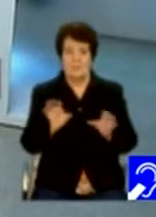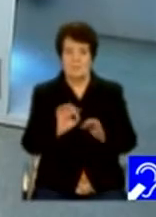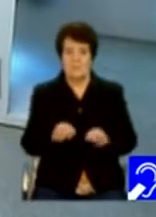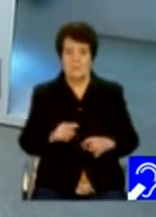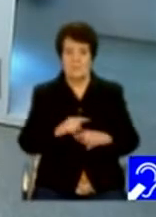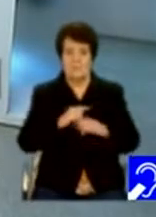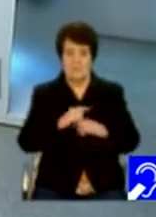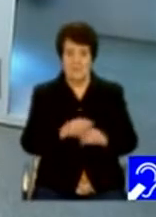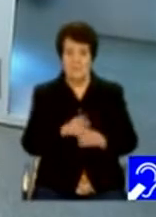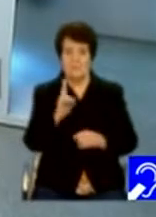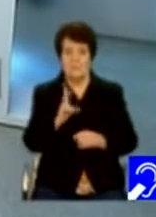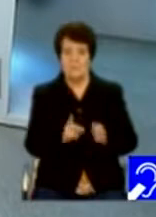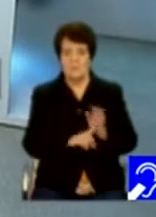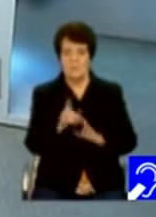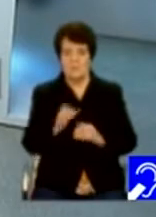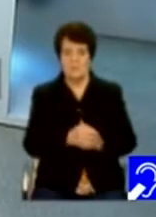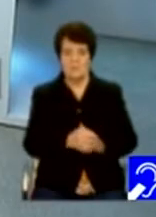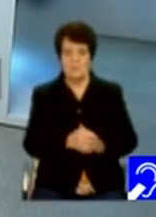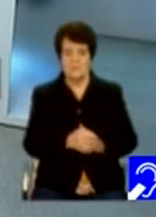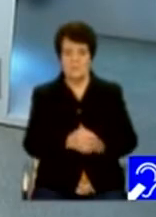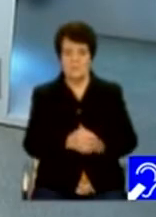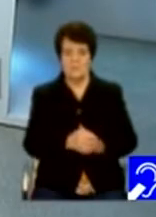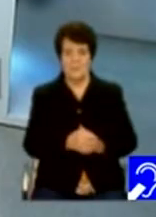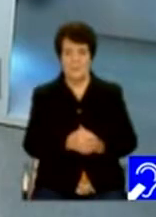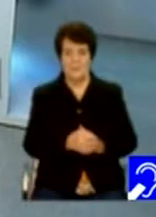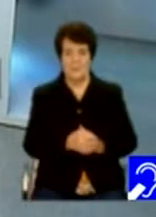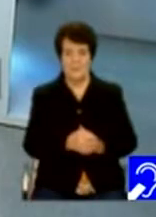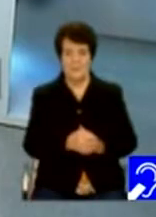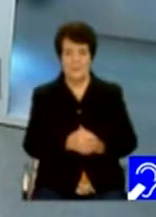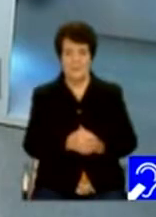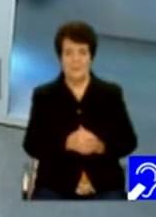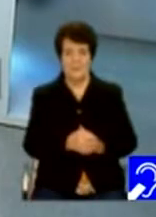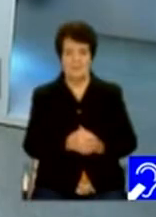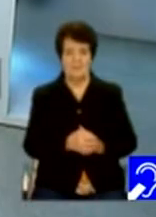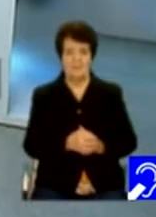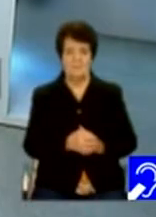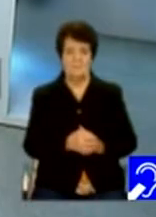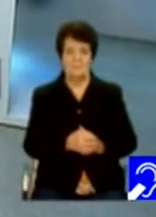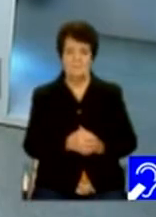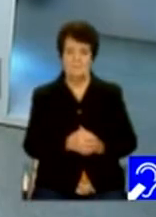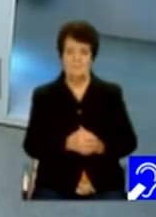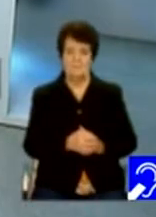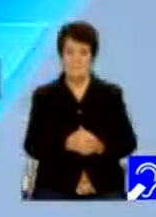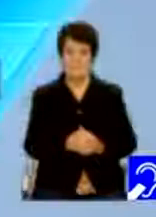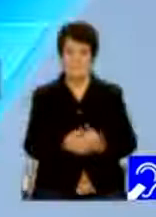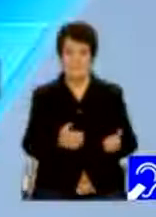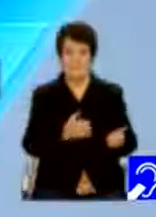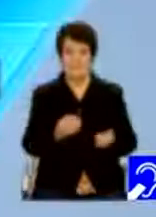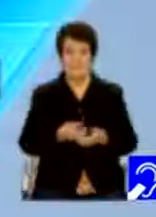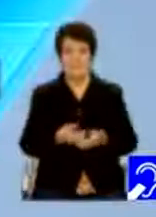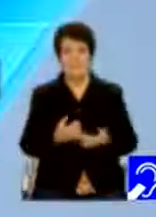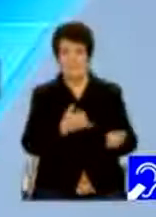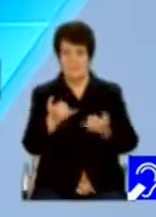final. Cu cine începem? Începem cu doamna Grițco? Da. Cum doriți. Vă rog. Cum spuneți, sunteți șef. Stimați